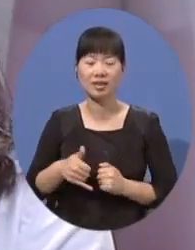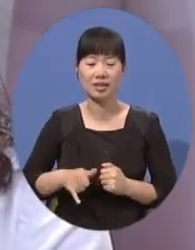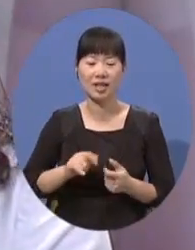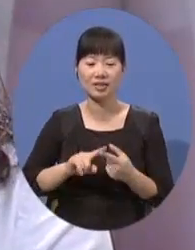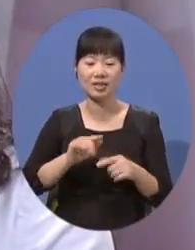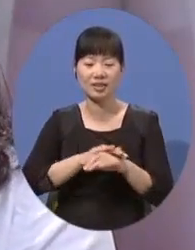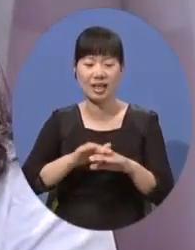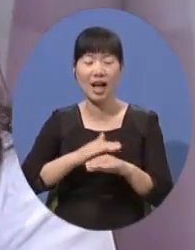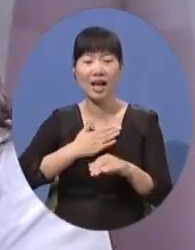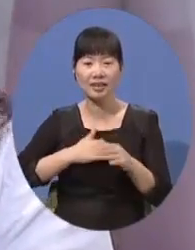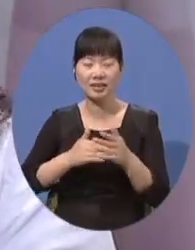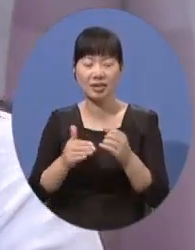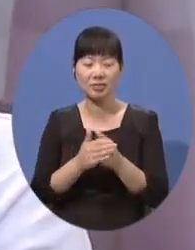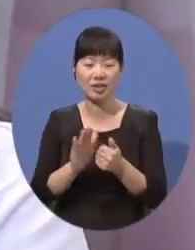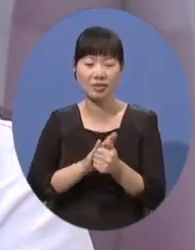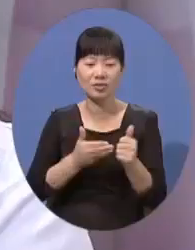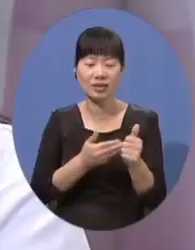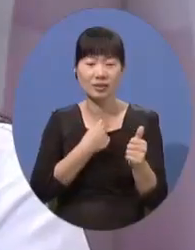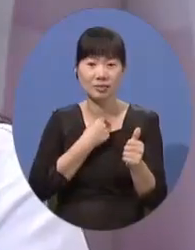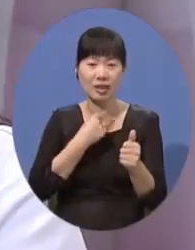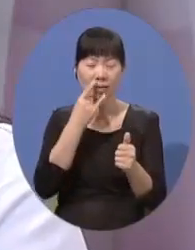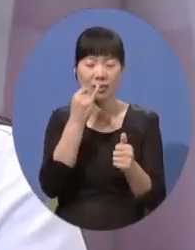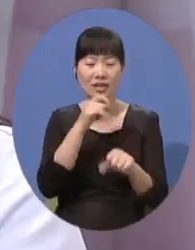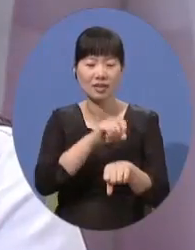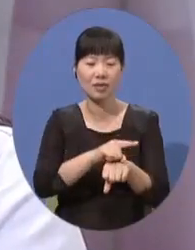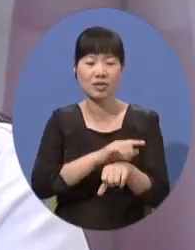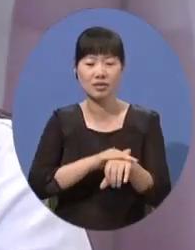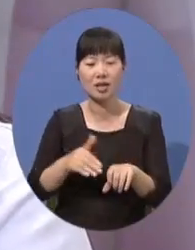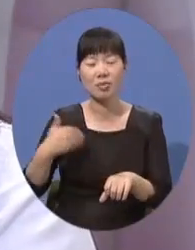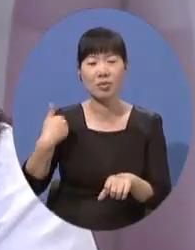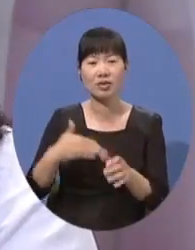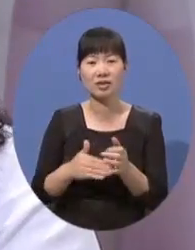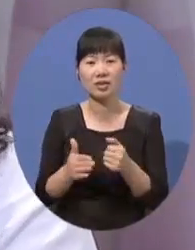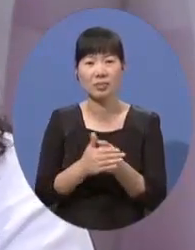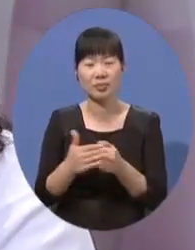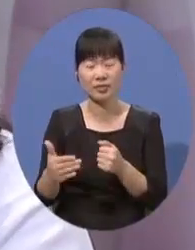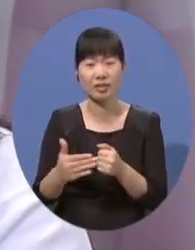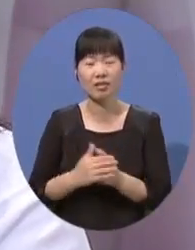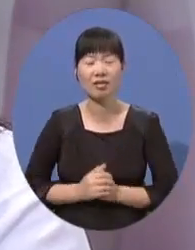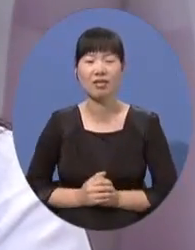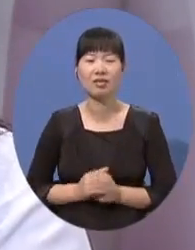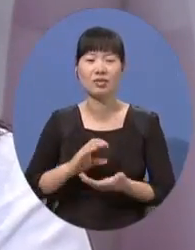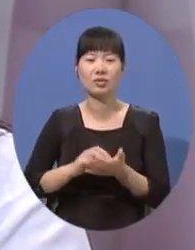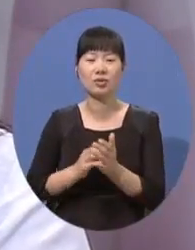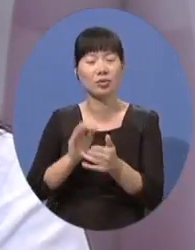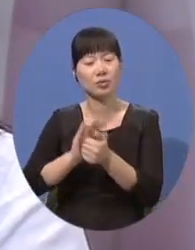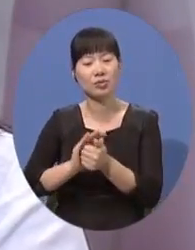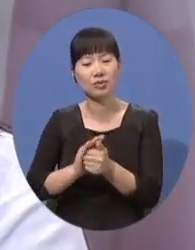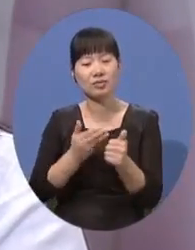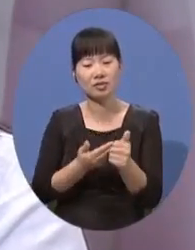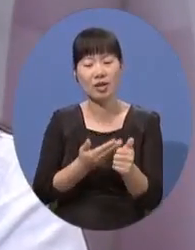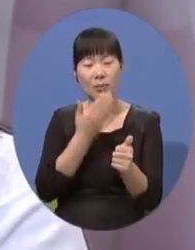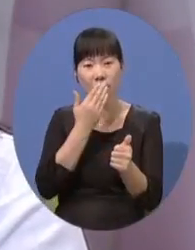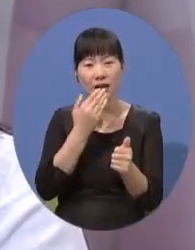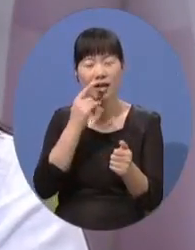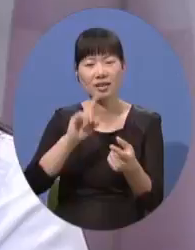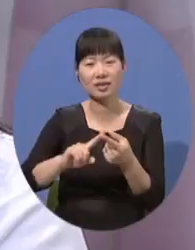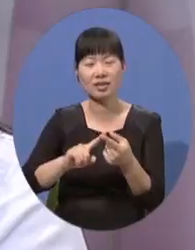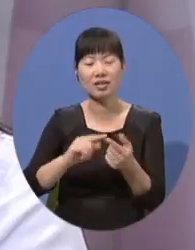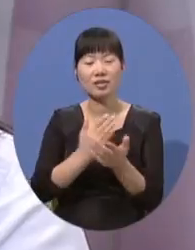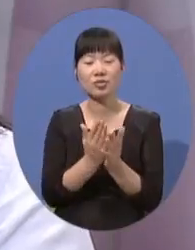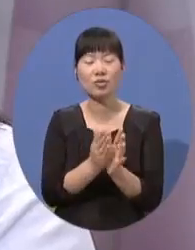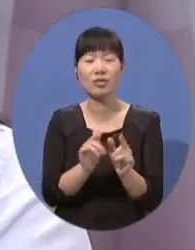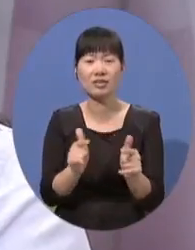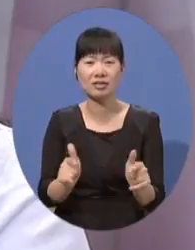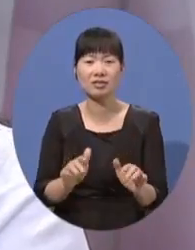더 챙겨주고 싶은데 엄마에 대한 성향을 제가 잘 모르니까 얼마만큼, 예, 얼마만큼 제가 도움을 더 드려야 되는지 그런